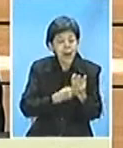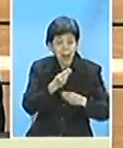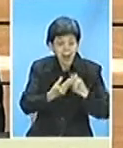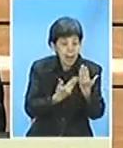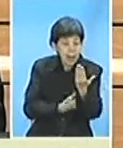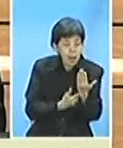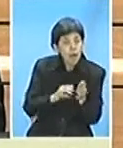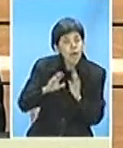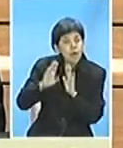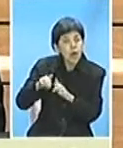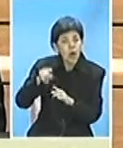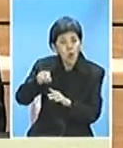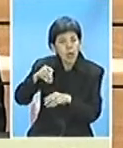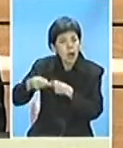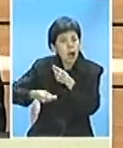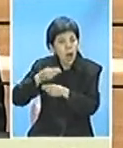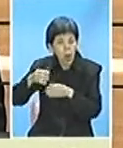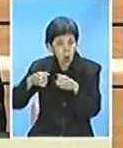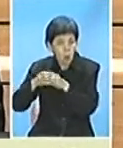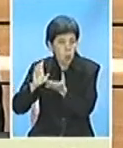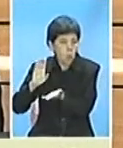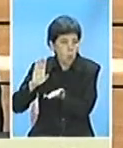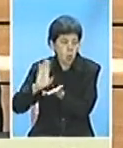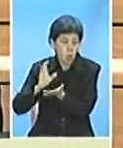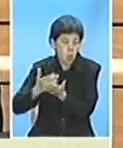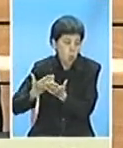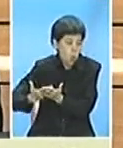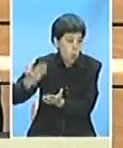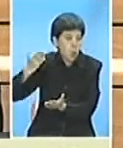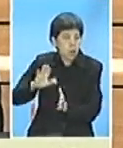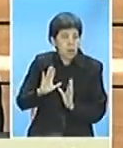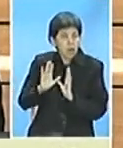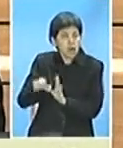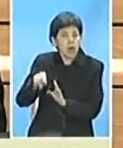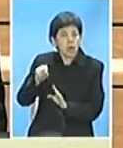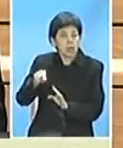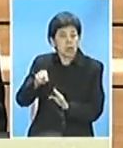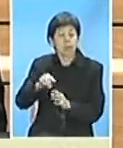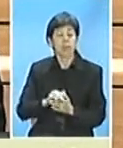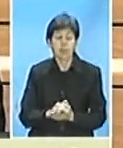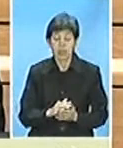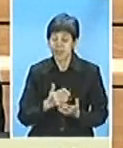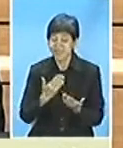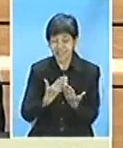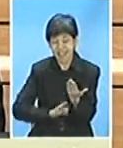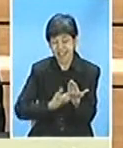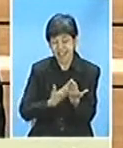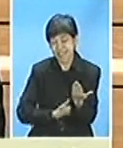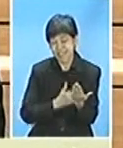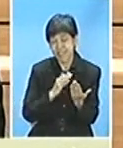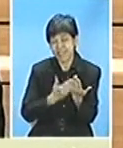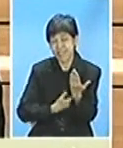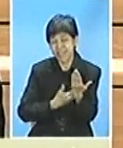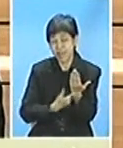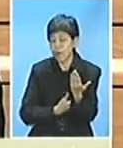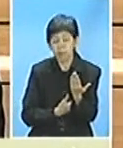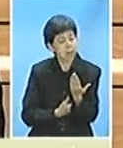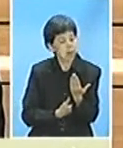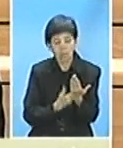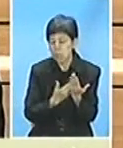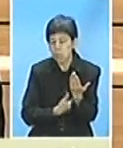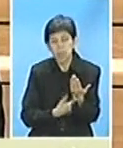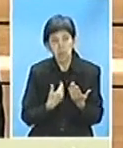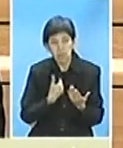มือของกลุ่มทุนต่างๆจึงทำให้สลากกินแบ่งรัฐบาลนั้นแท้ที่จริง